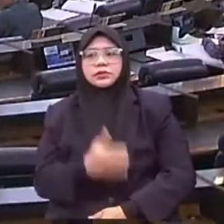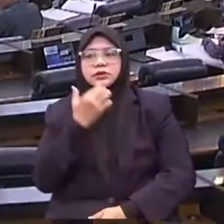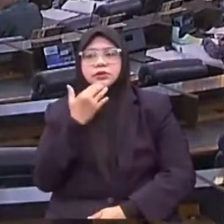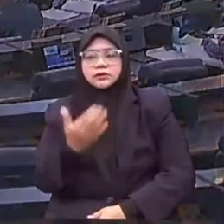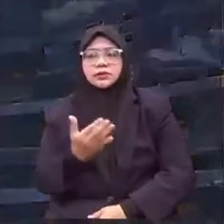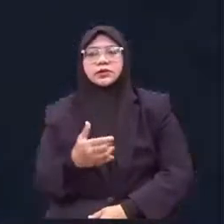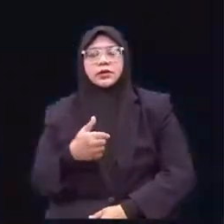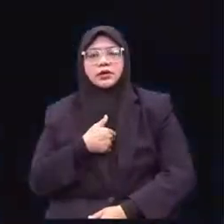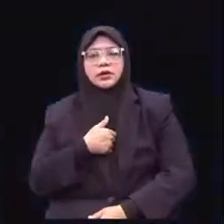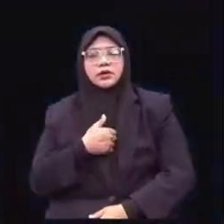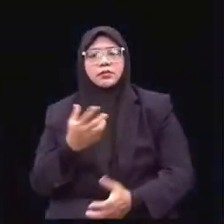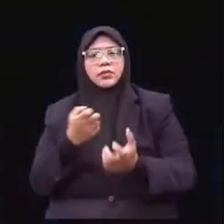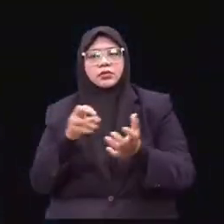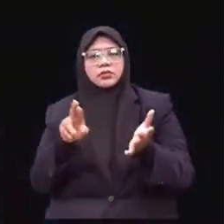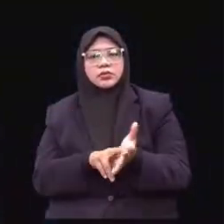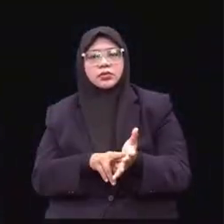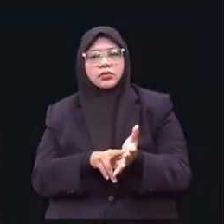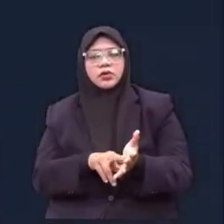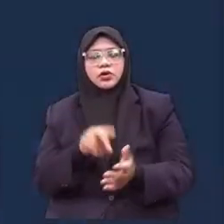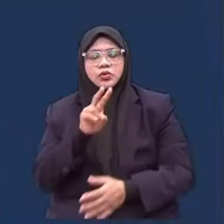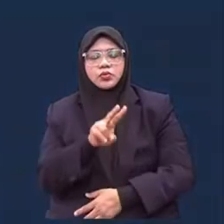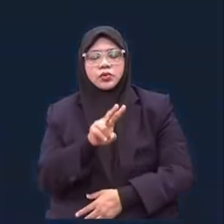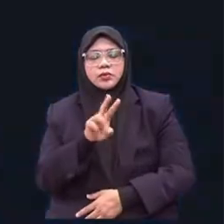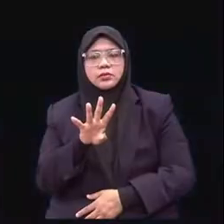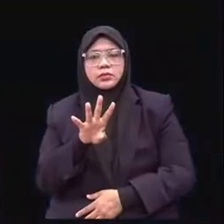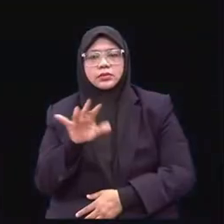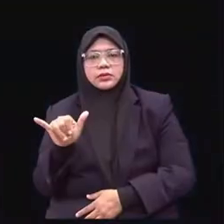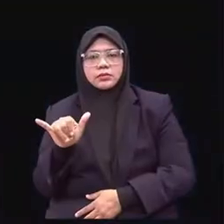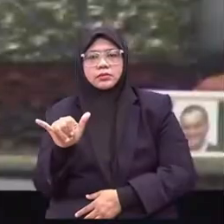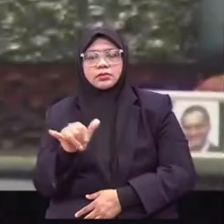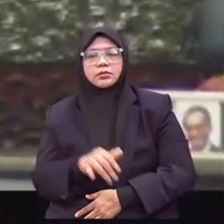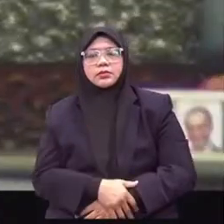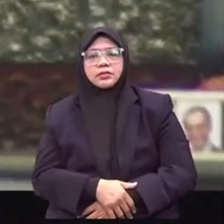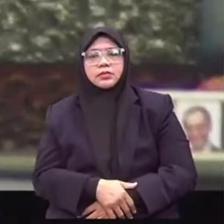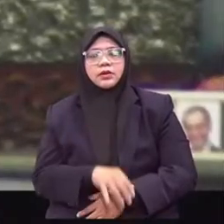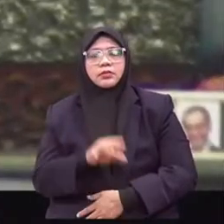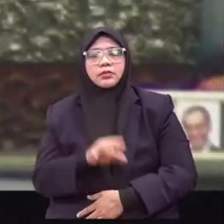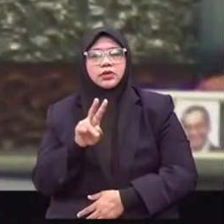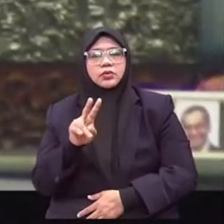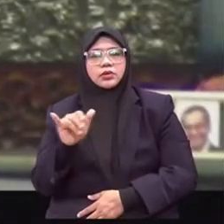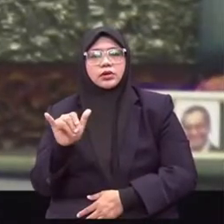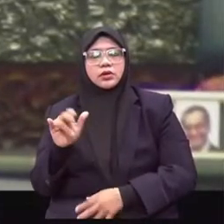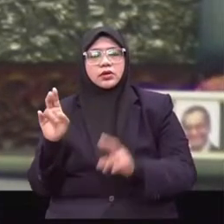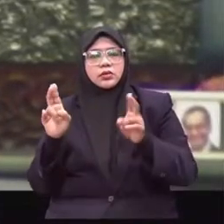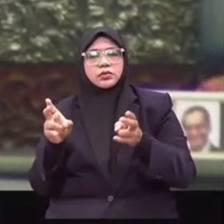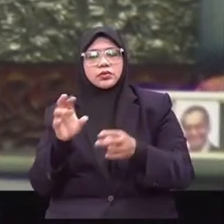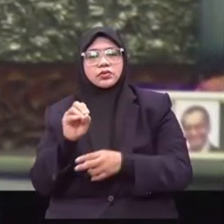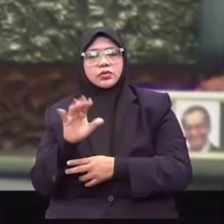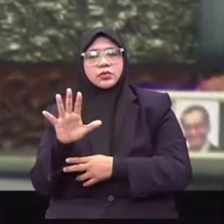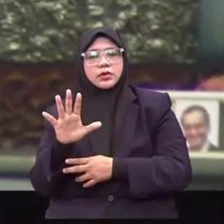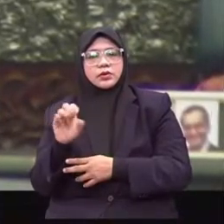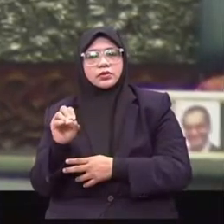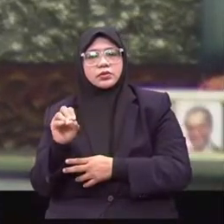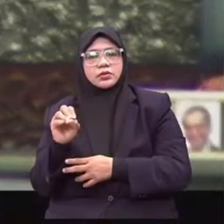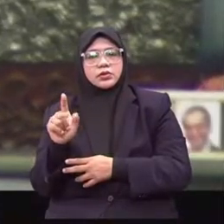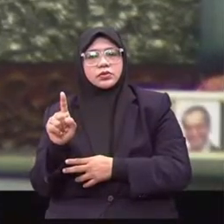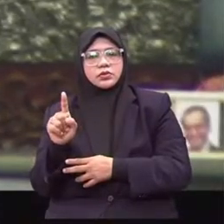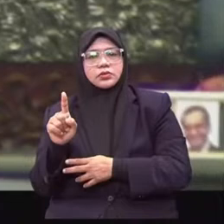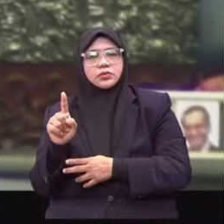Saya ingin merujuk kepada bekas surat 246 Abi 23.050